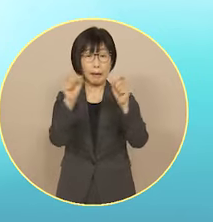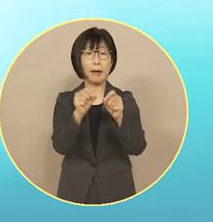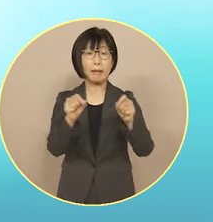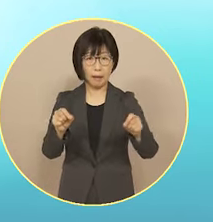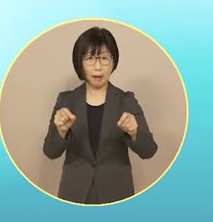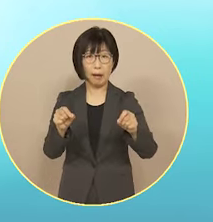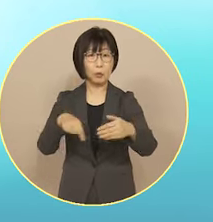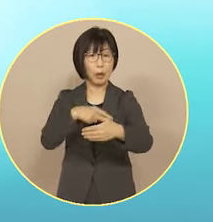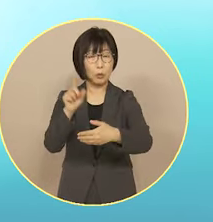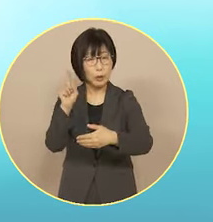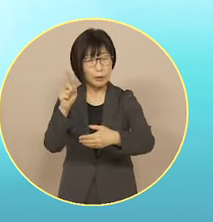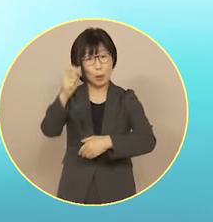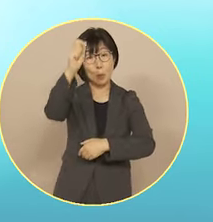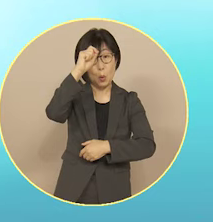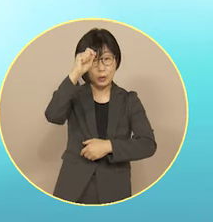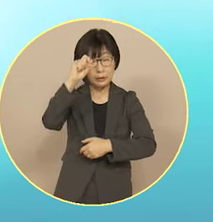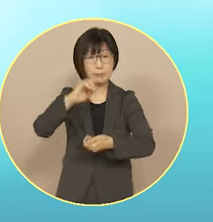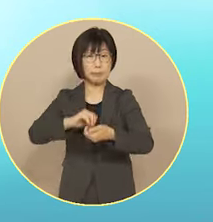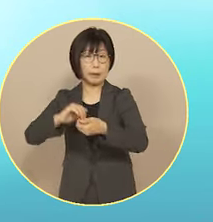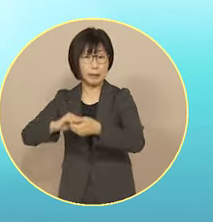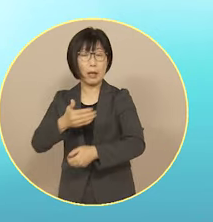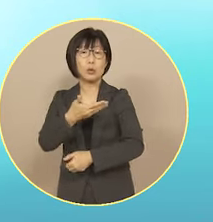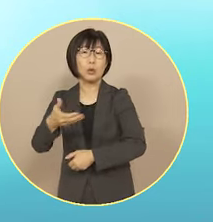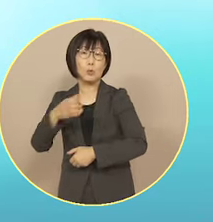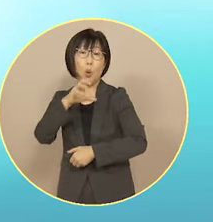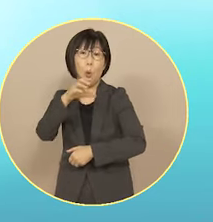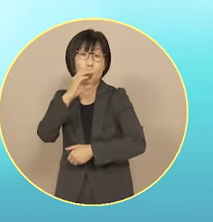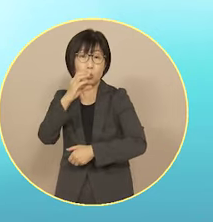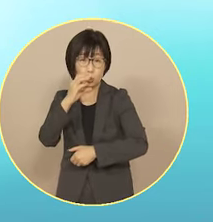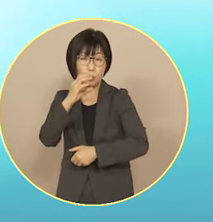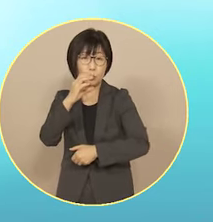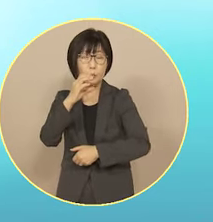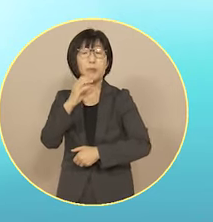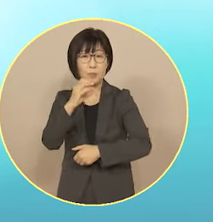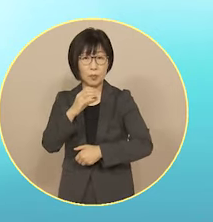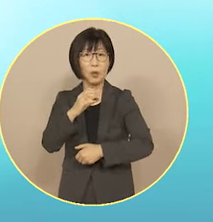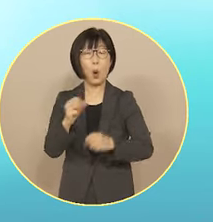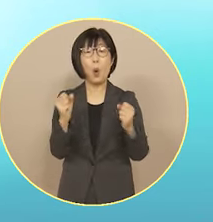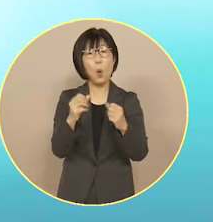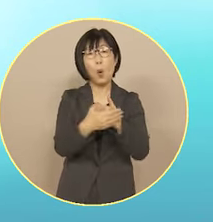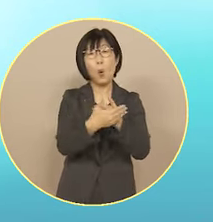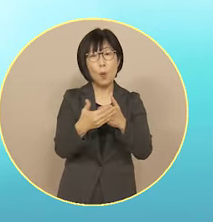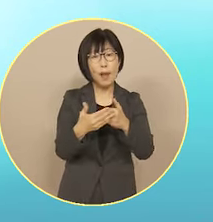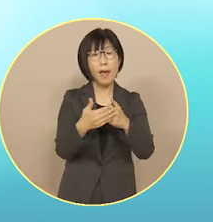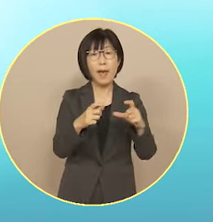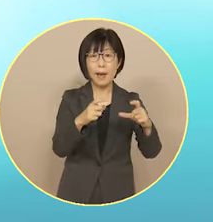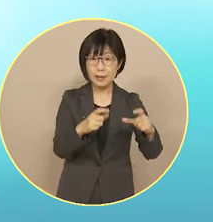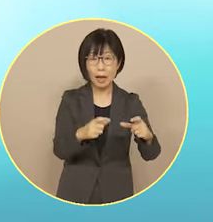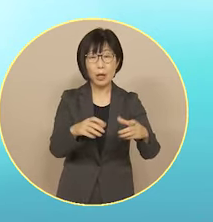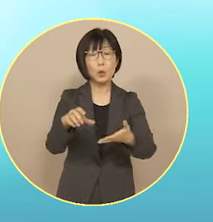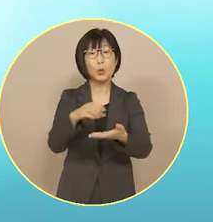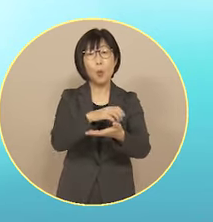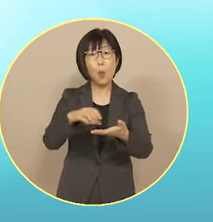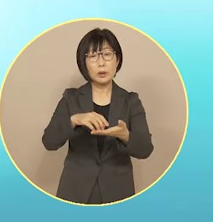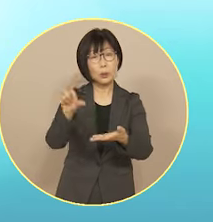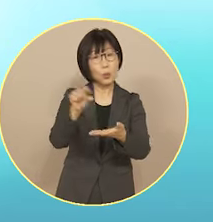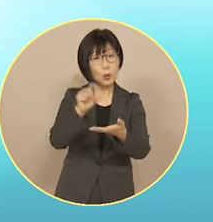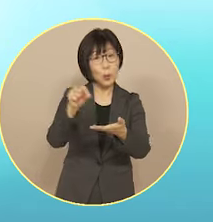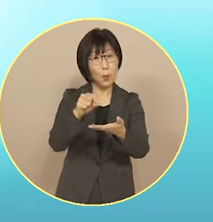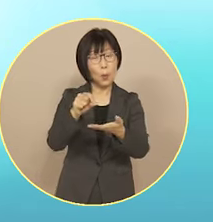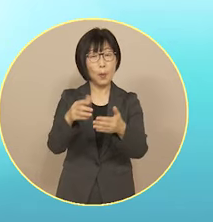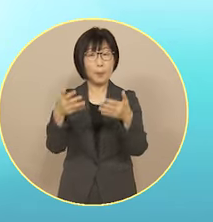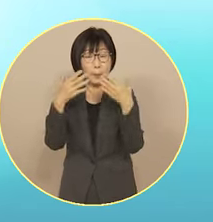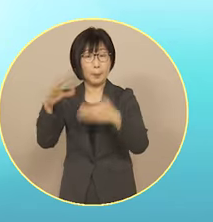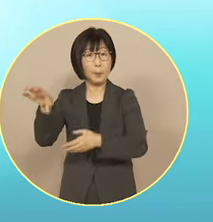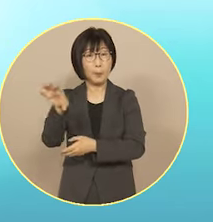よりますと防止の着用やこめな水分補給など基本的な対策の他ほれ罪や氷の活用ミスト扇風